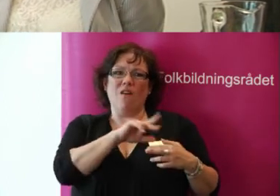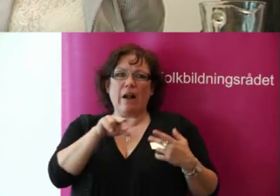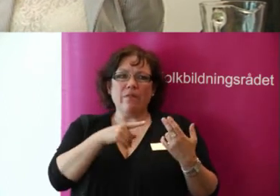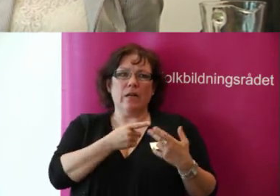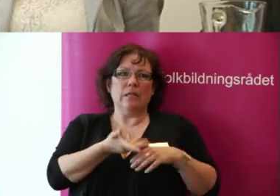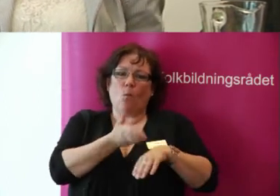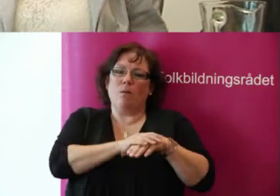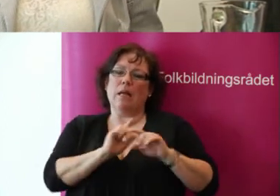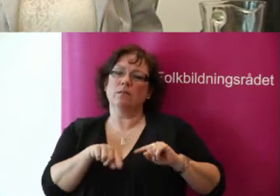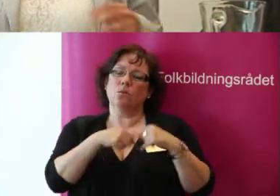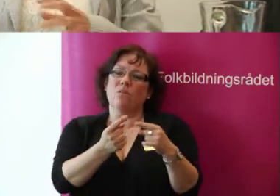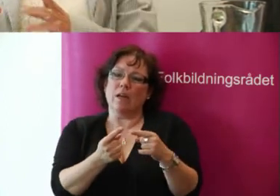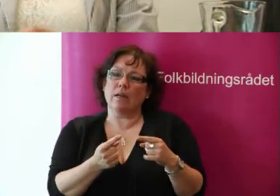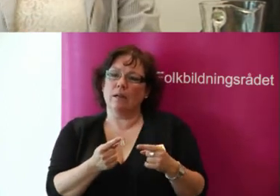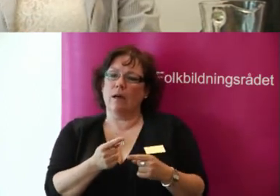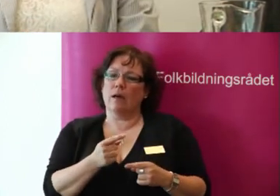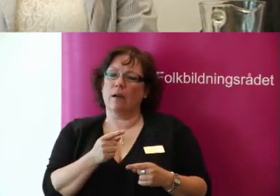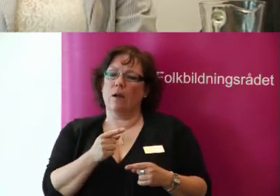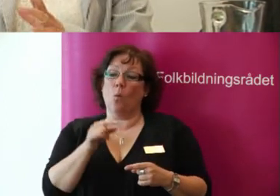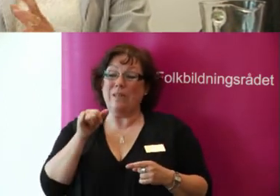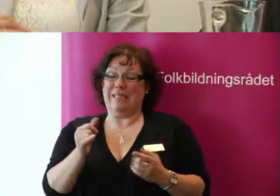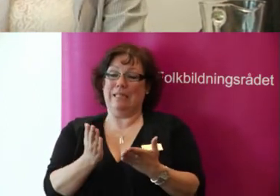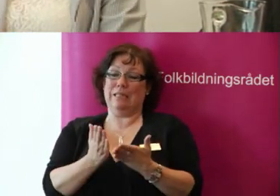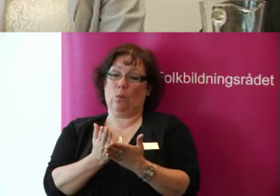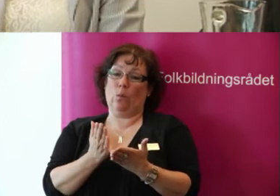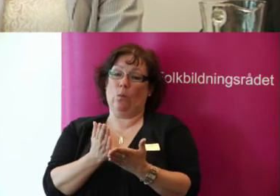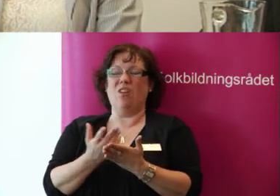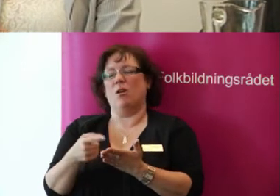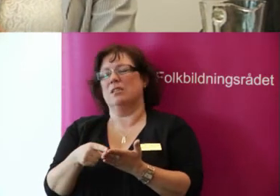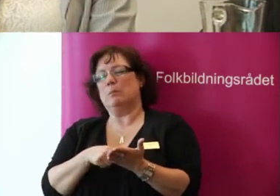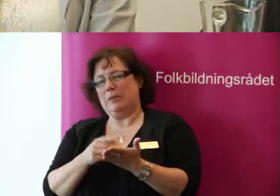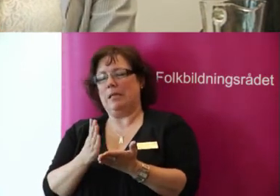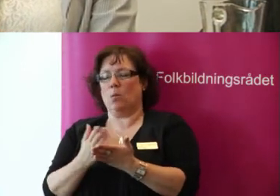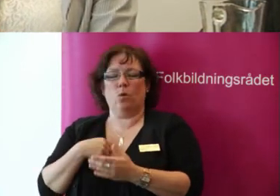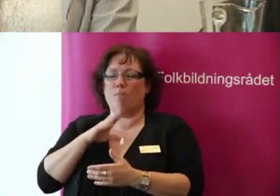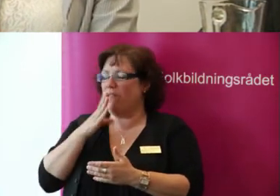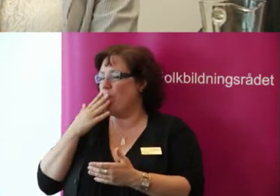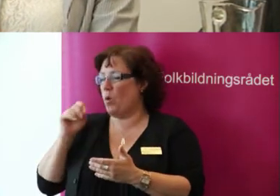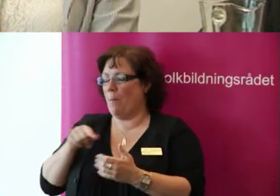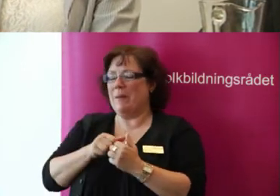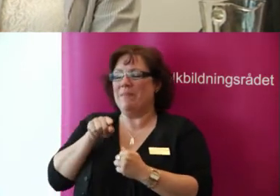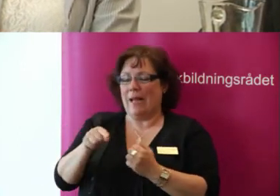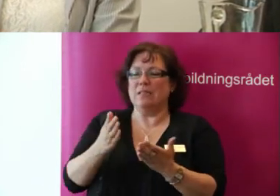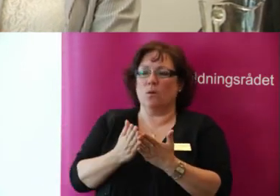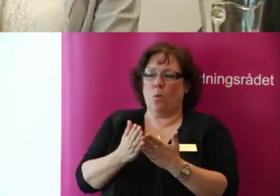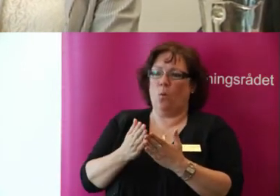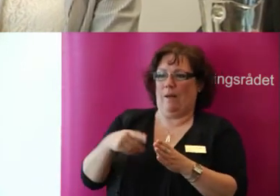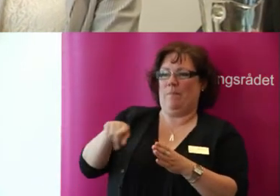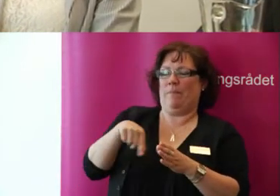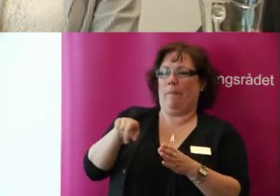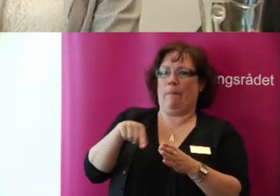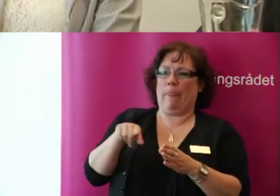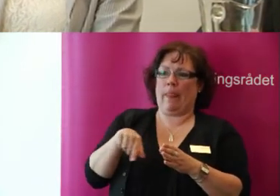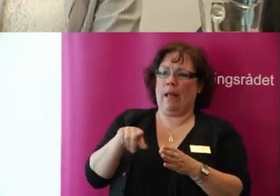kompetensutvecklare. Och om det var någon som de märkte på den här skolan, som i och för sig var ganska speciell, det behöver vi inte gå in på, men som inte riktigt, eller